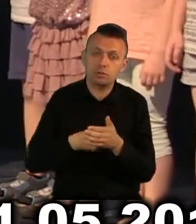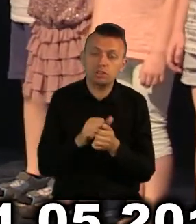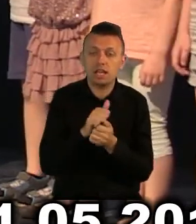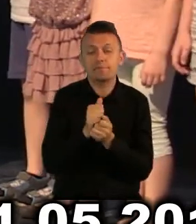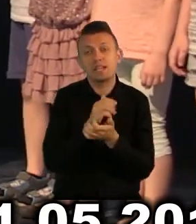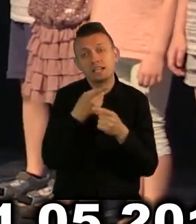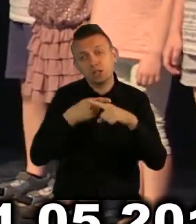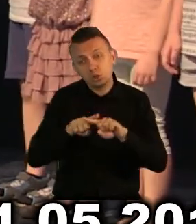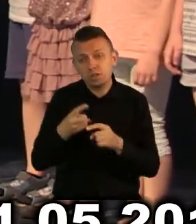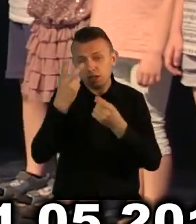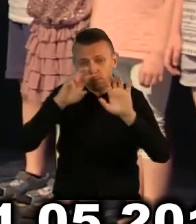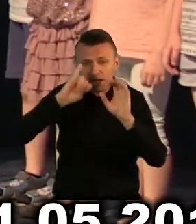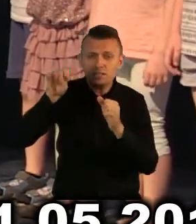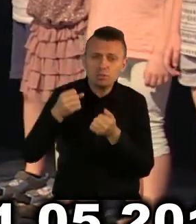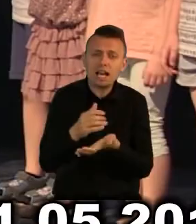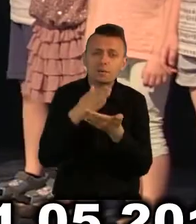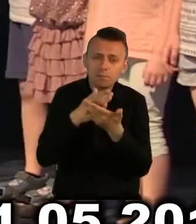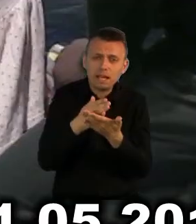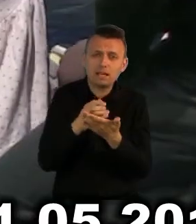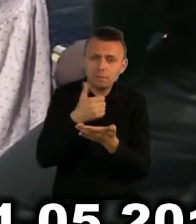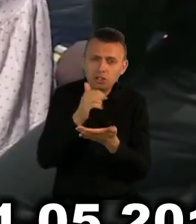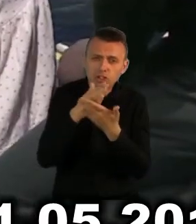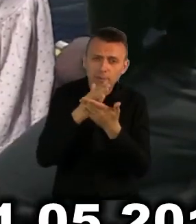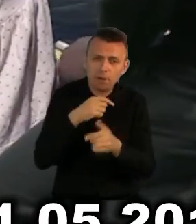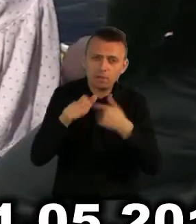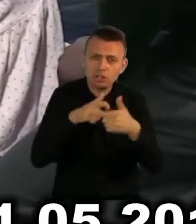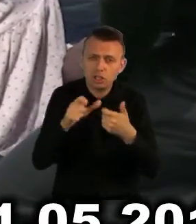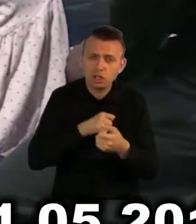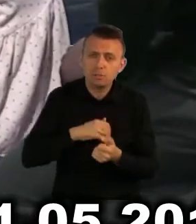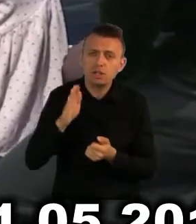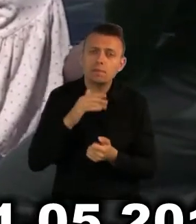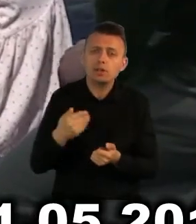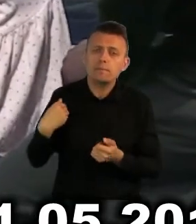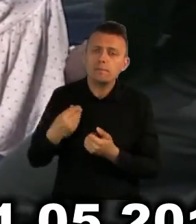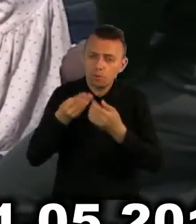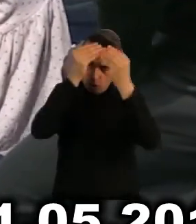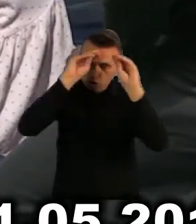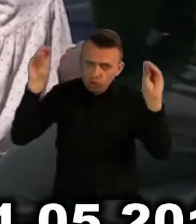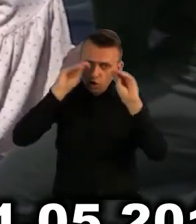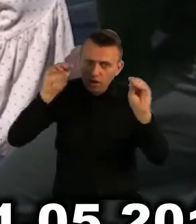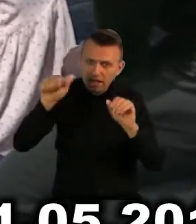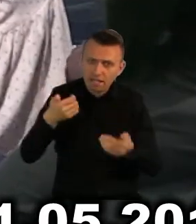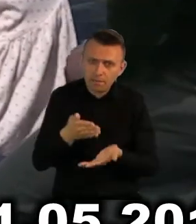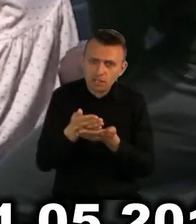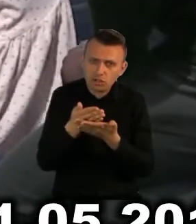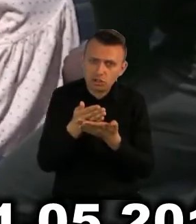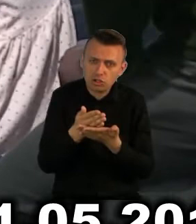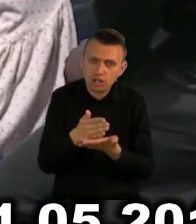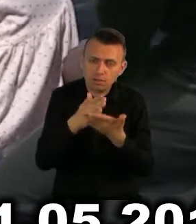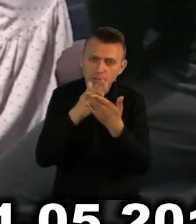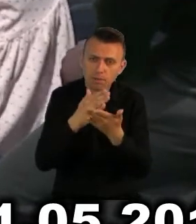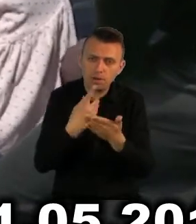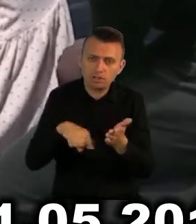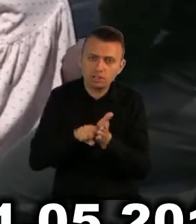pierwszej pomocy, po czym wzięły udział w niecodziennych warsztatach nauki pierwszej pomocy przedmedycznej, które poprowadził na scenie pan